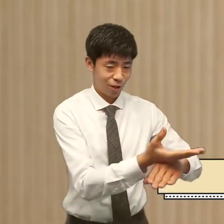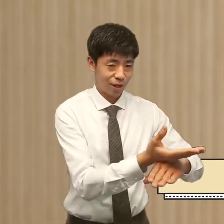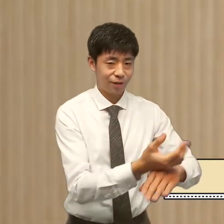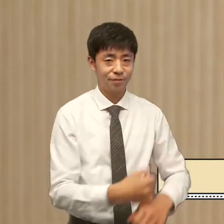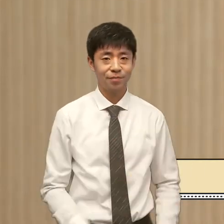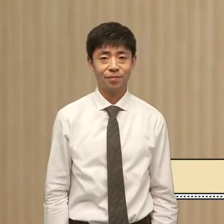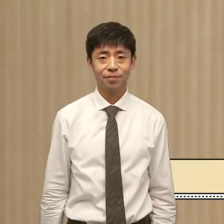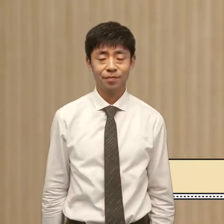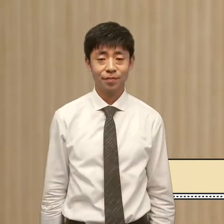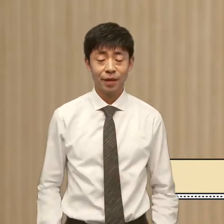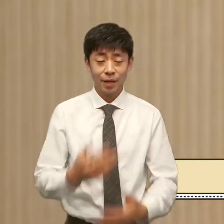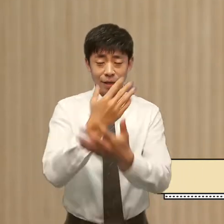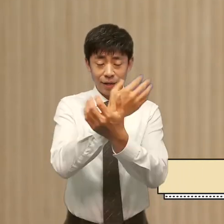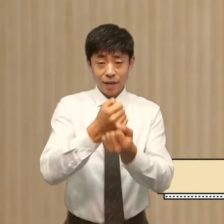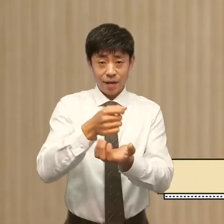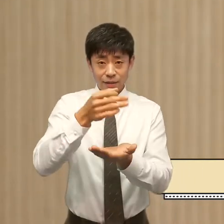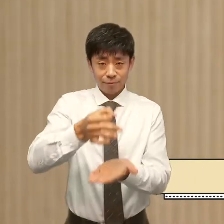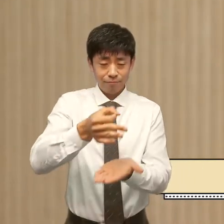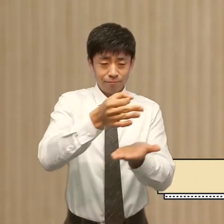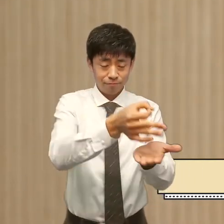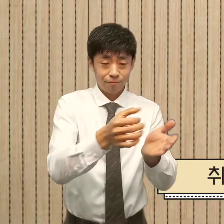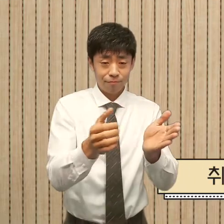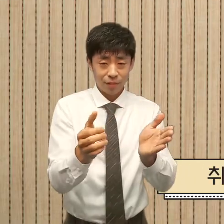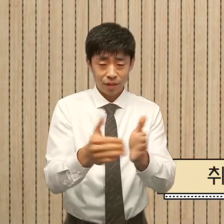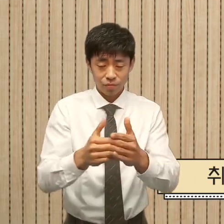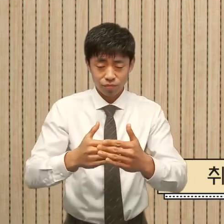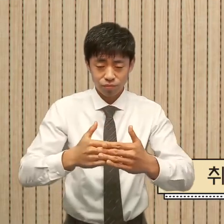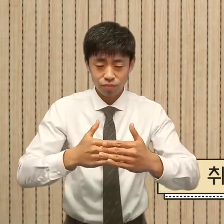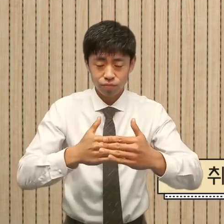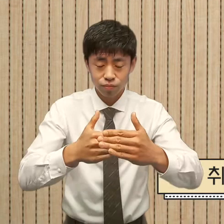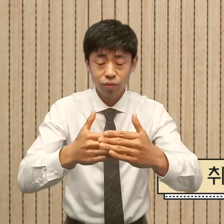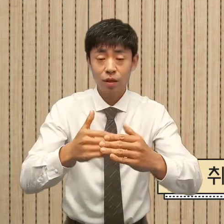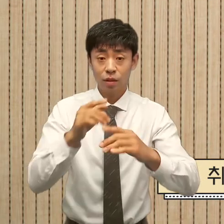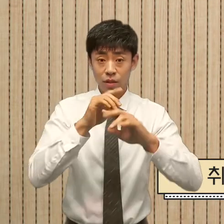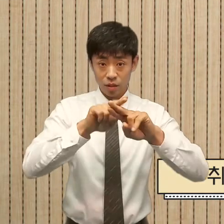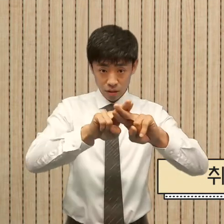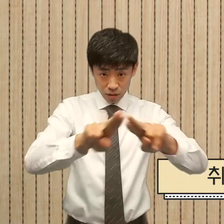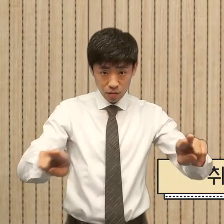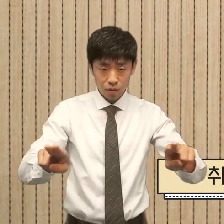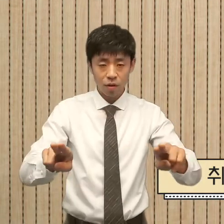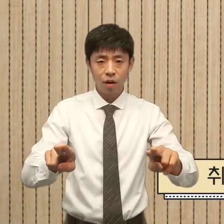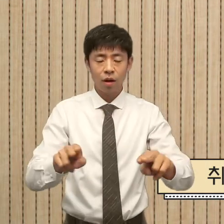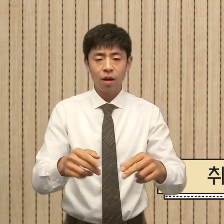이제 전해드리고 계약금까지 다 치르고 나서 취소를 하게 되었는데요.